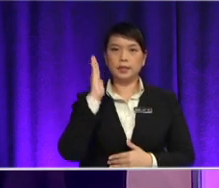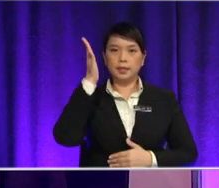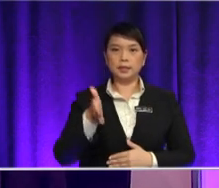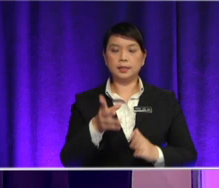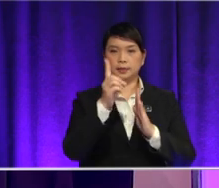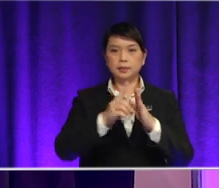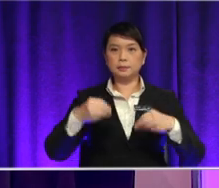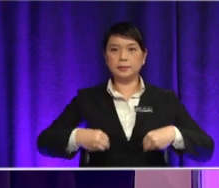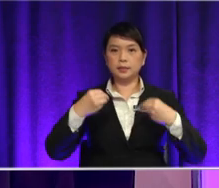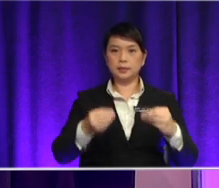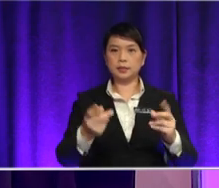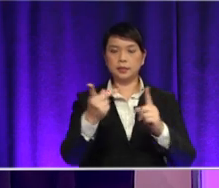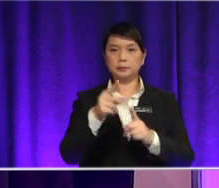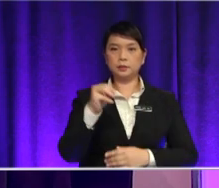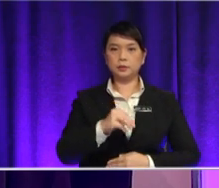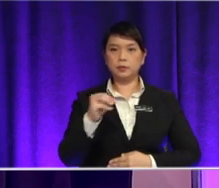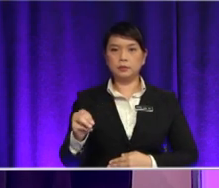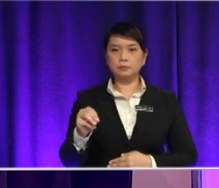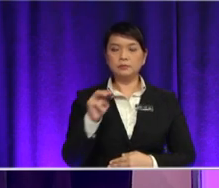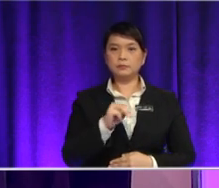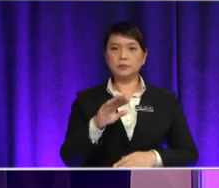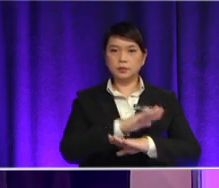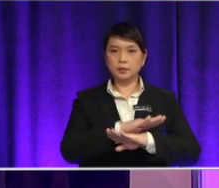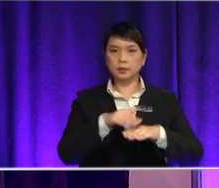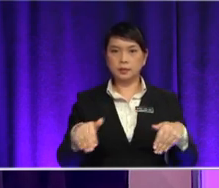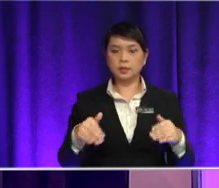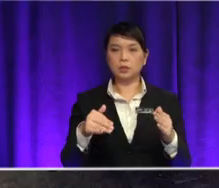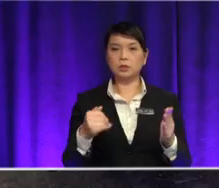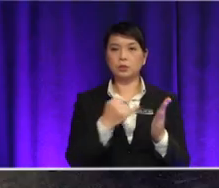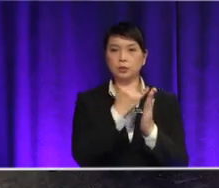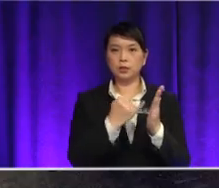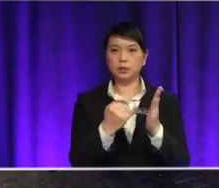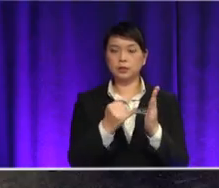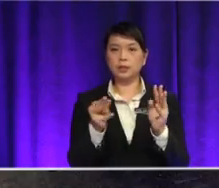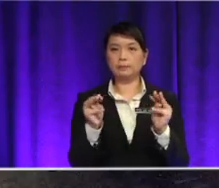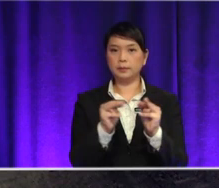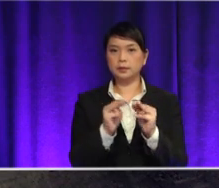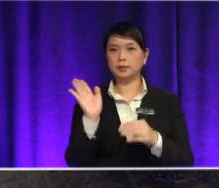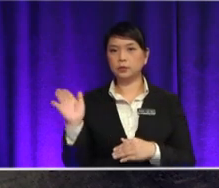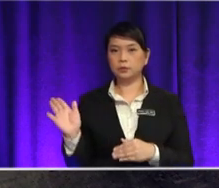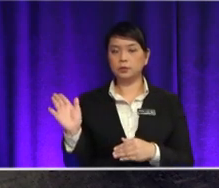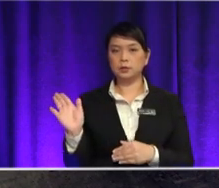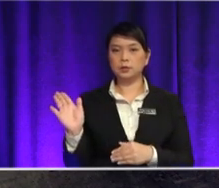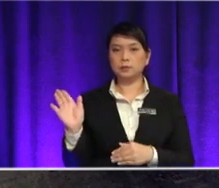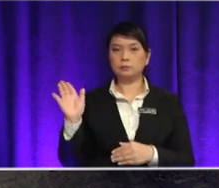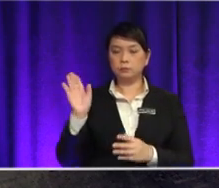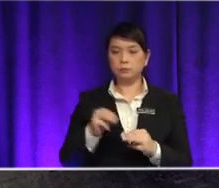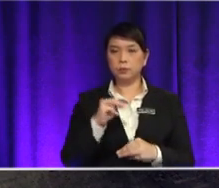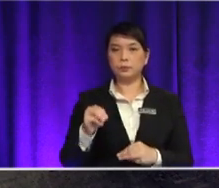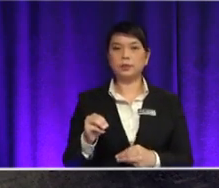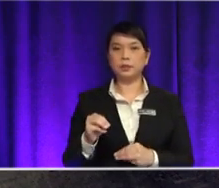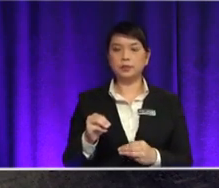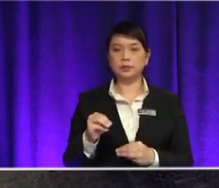murid. Murid jangan lukis graf dalam keadaan melintang macam ni. Tak boleh. Murid